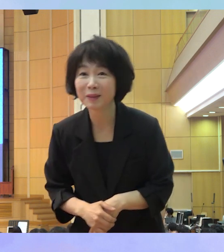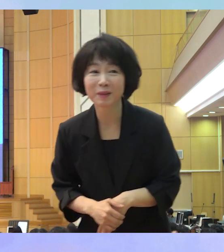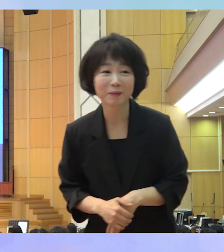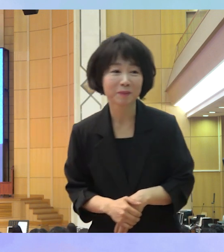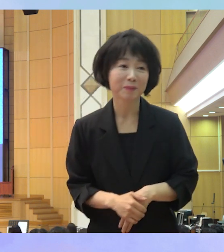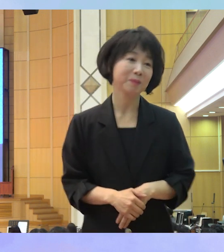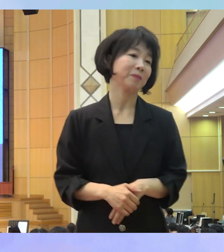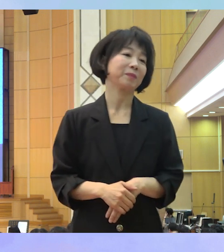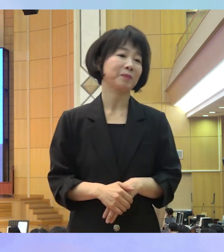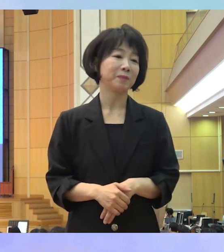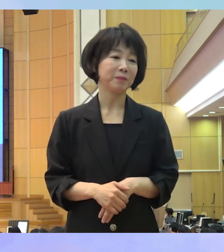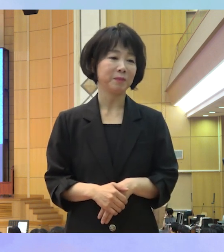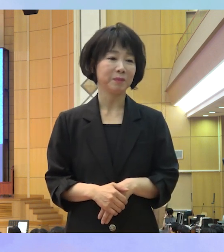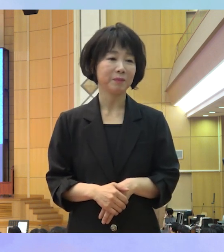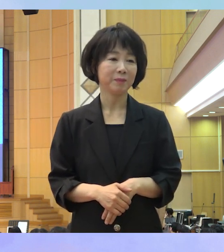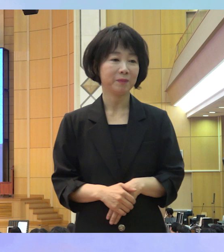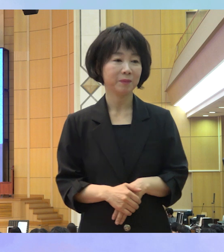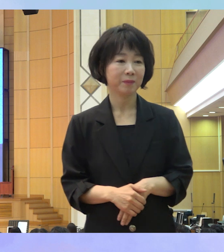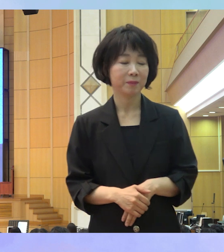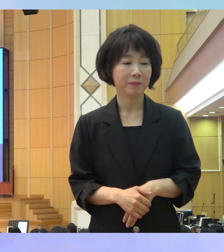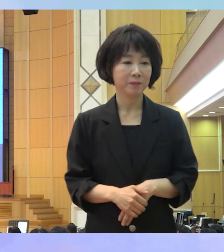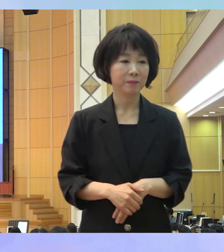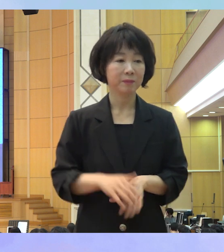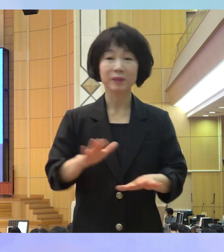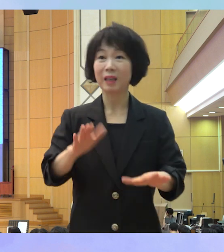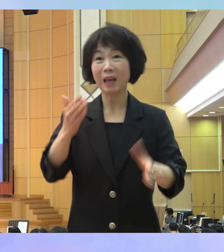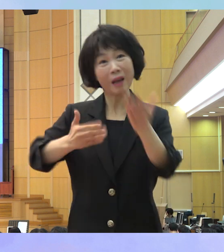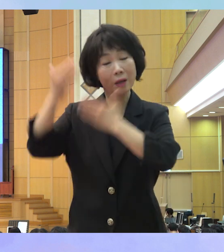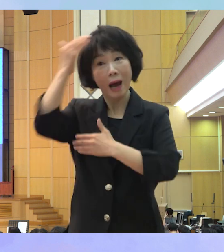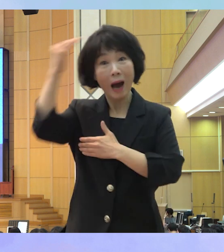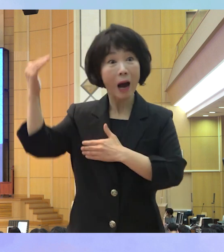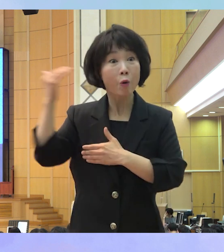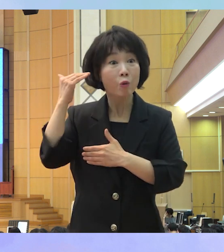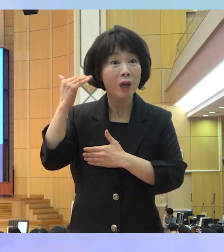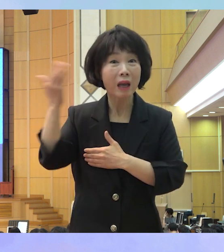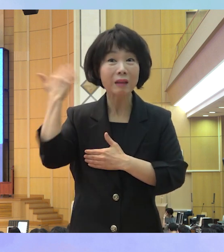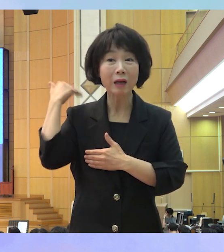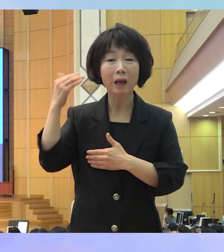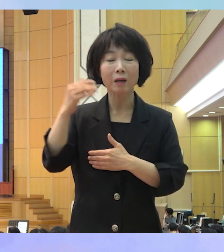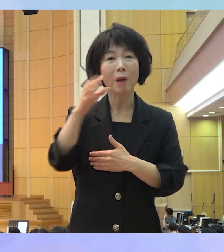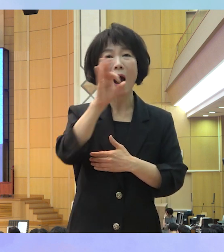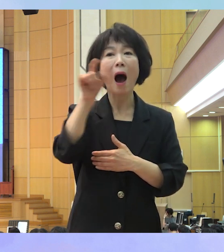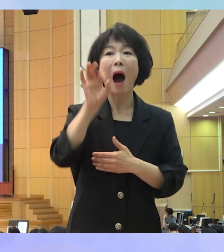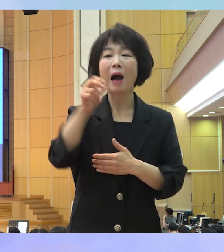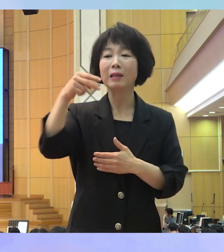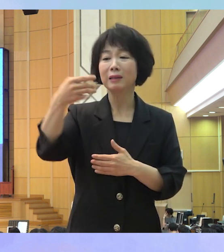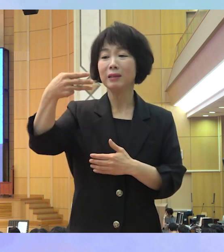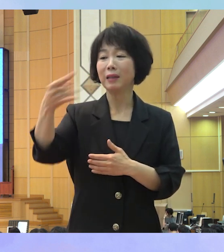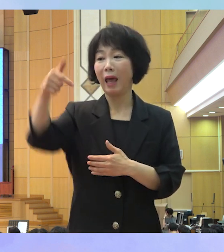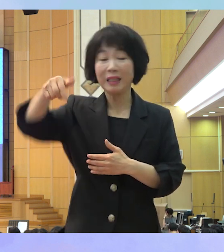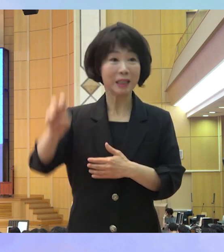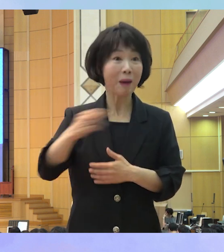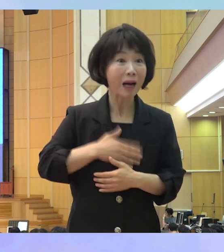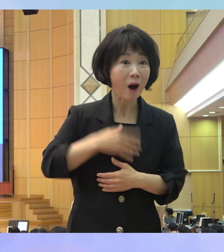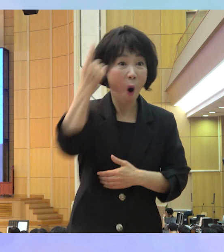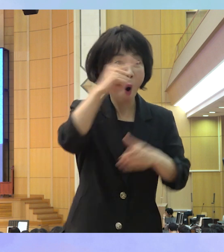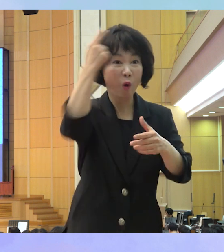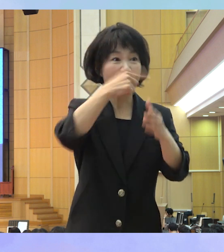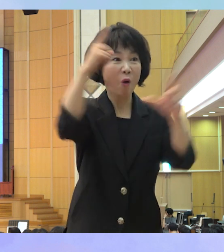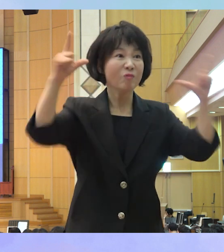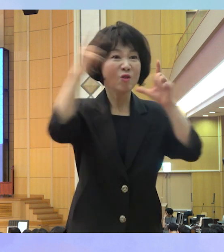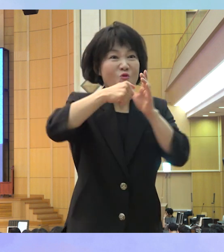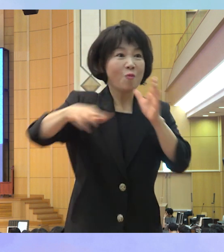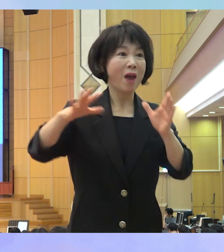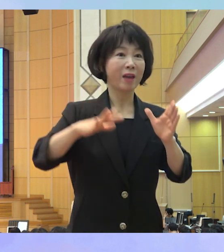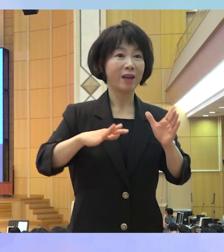전 세계적으로 유명한 한국 디자이너가 있었어요. 앙드레 김이라고. 앙드레 김, 김봉남 씨. 근데